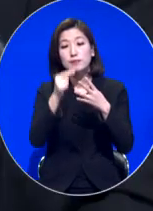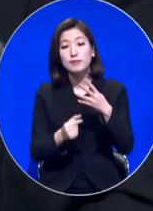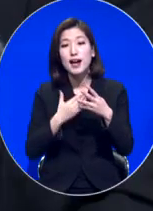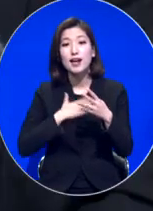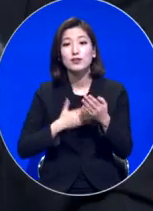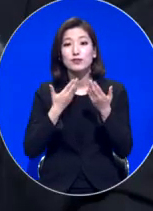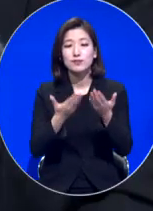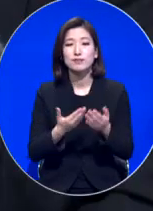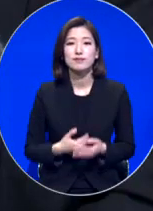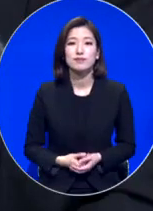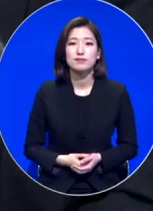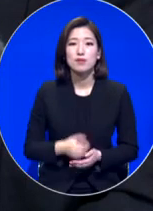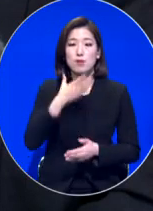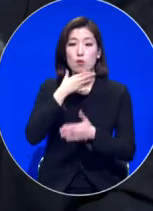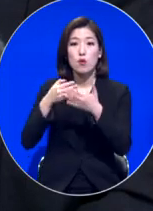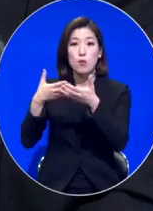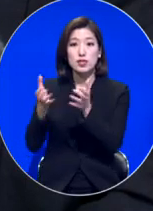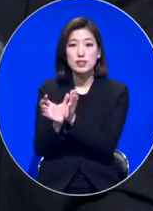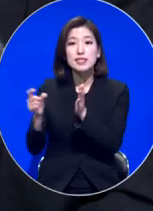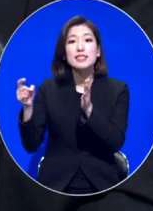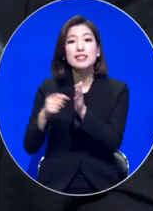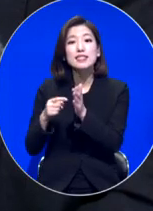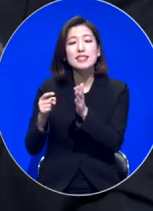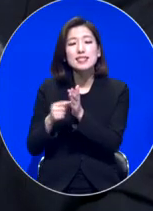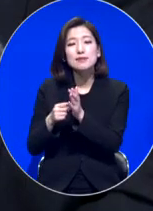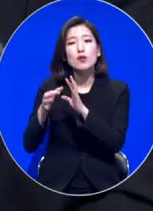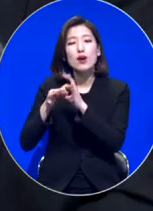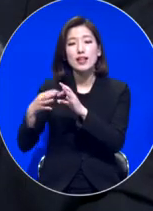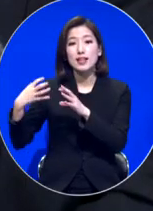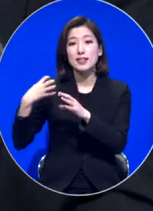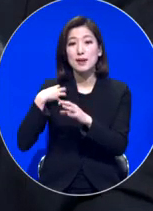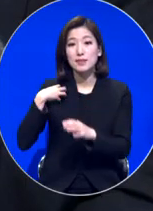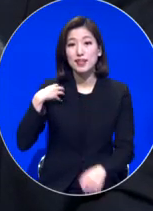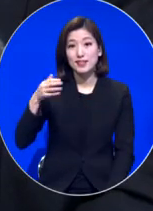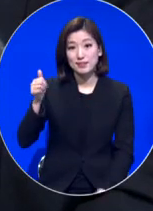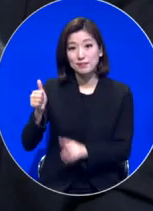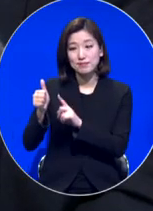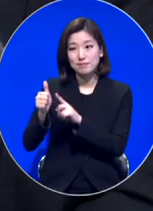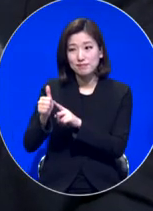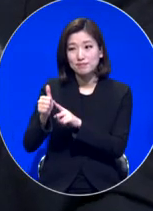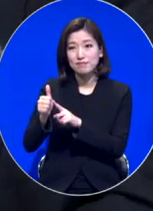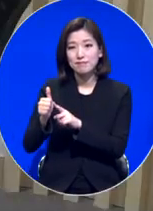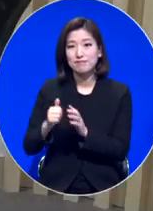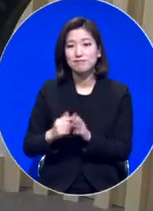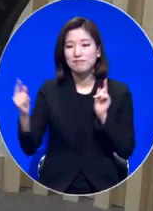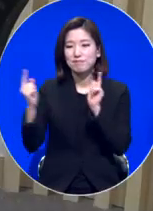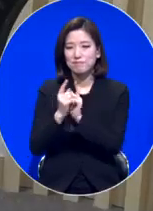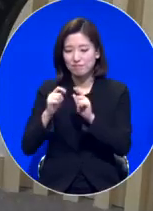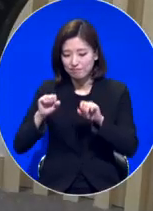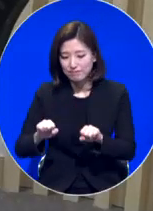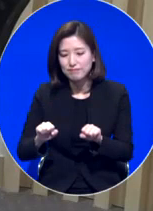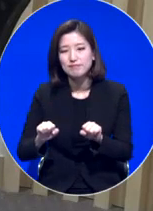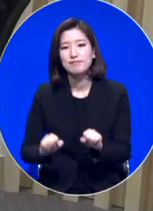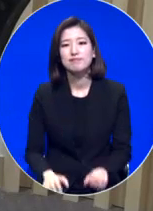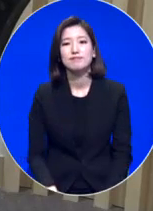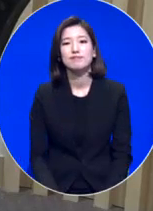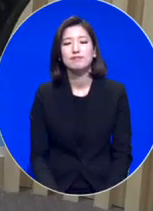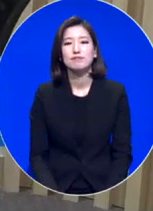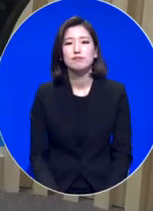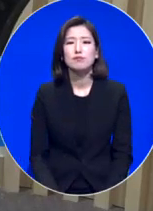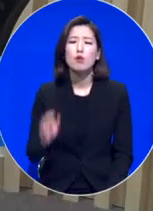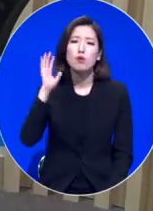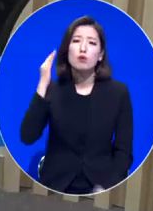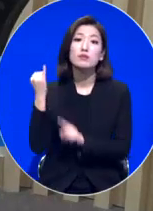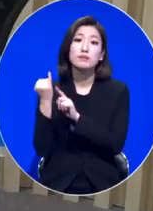알아보겠습니다. 보건복지부 응급의료과 박재찬 과장님이 자리에 함께 하셨습니다. 과장님 안녕하세요. 네, 안녕하십니까. 네,